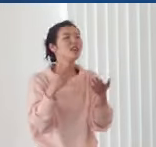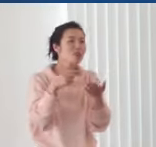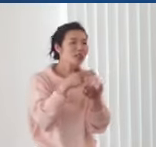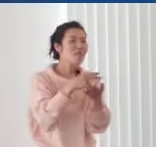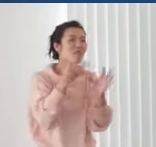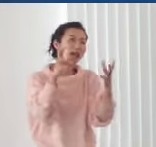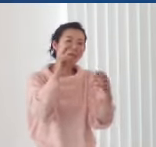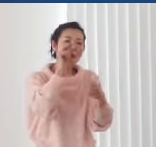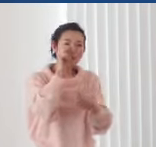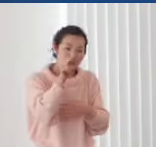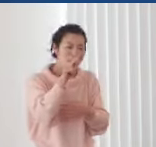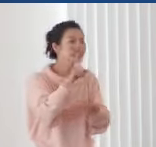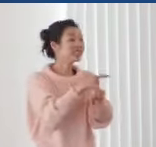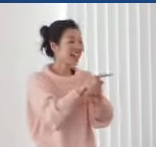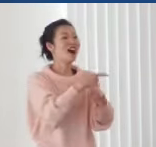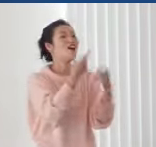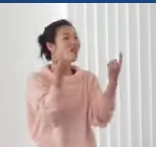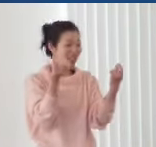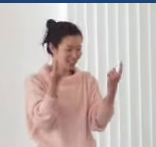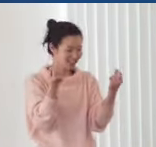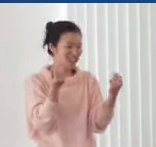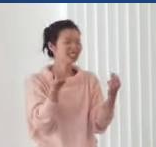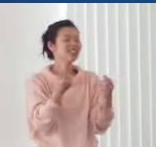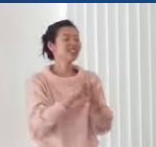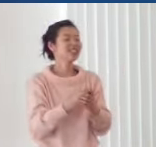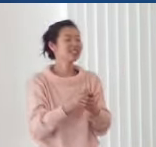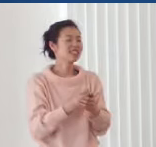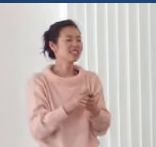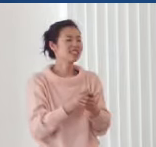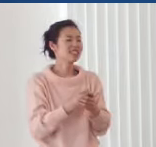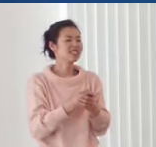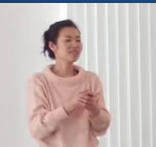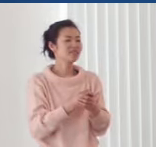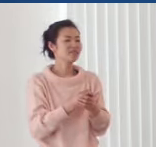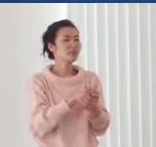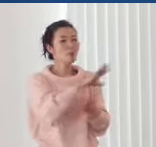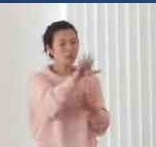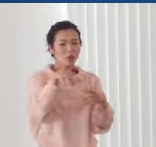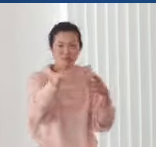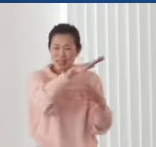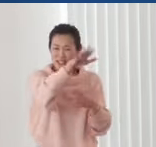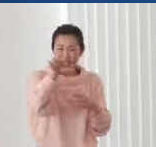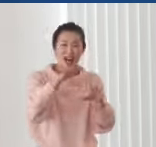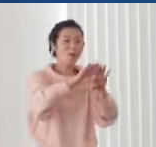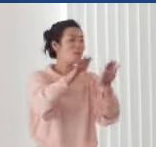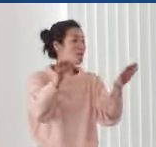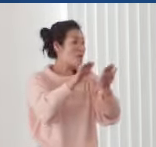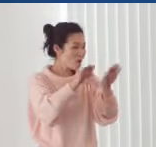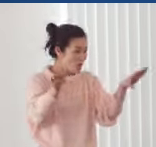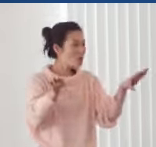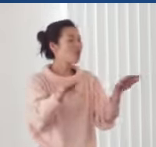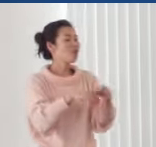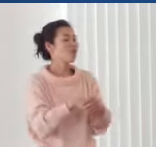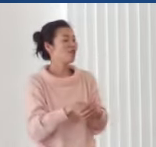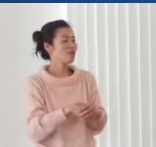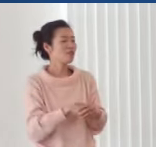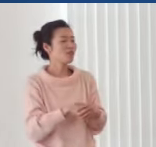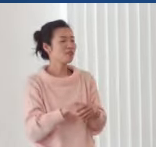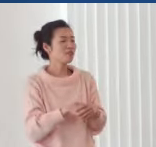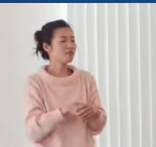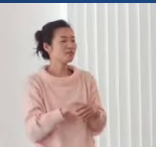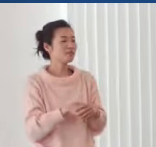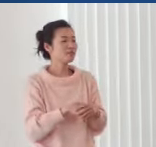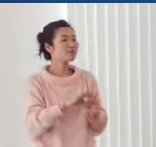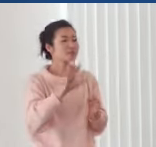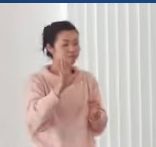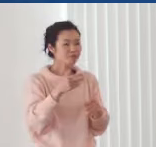てても1時間、何をやっても1時間は1時間、私の1時間と皆さんの1時間は同じですね。ただ時間ということからすると、神様